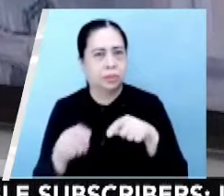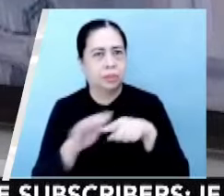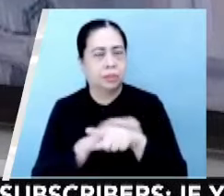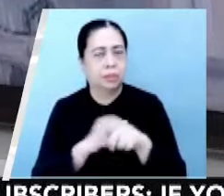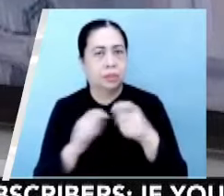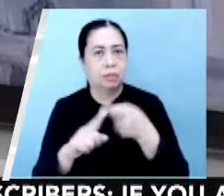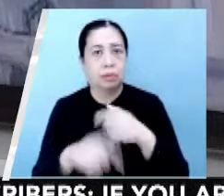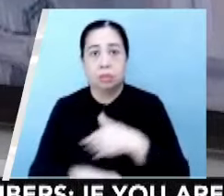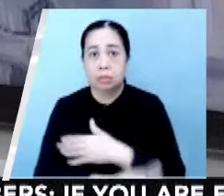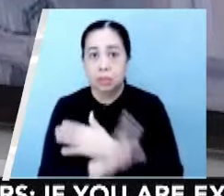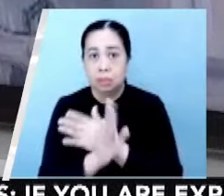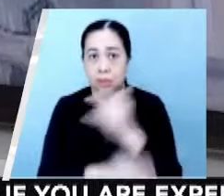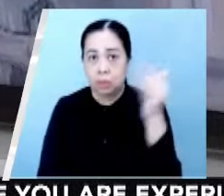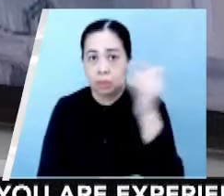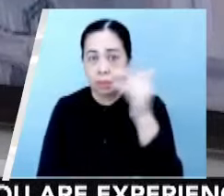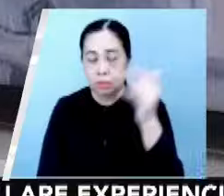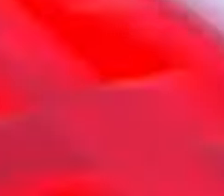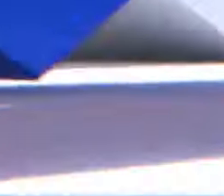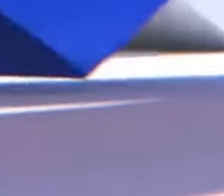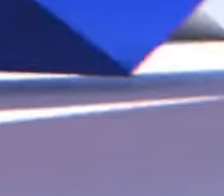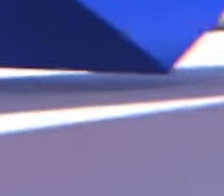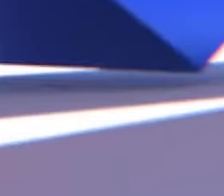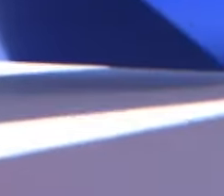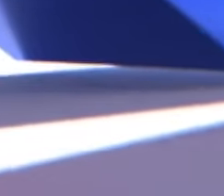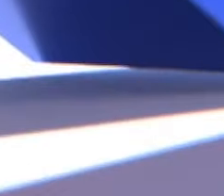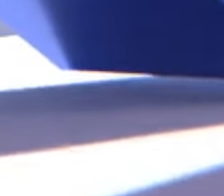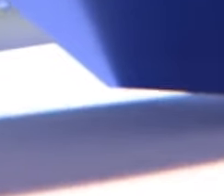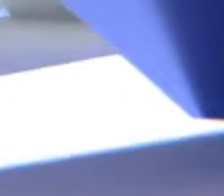airport nakatutok si Jonathan